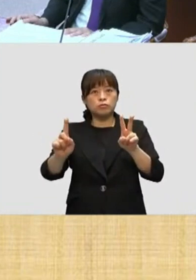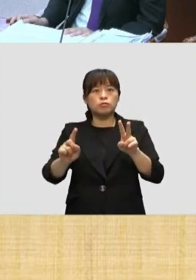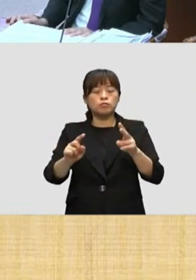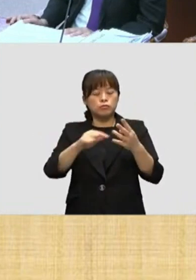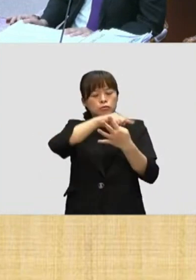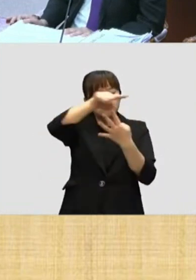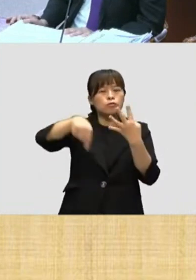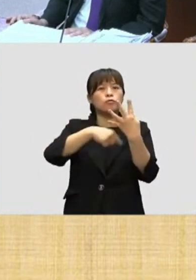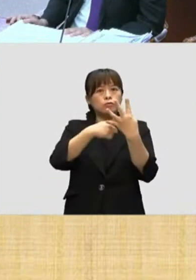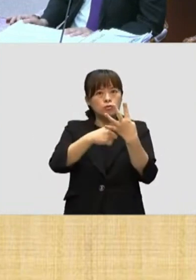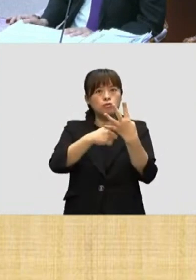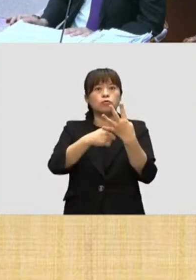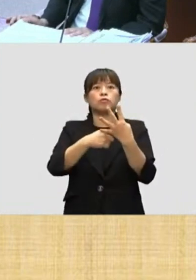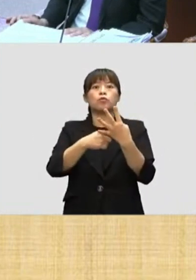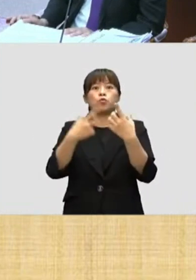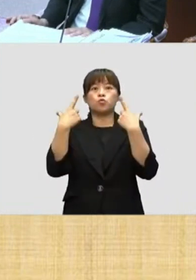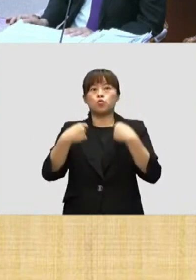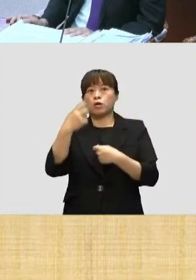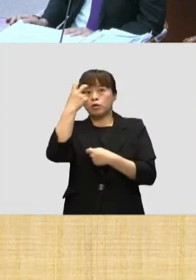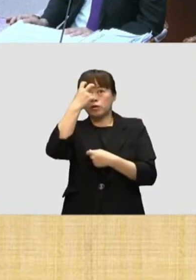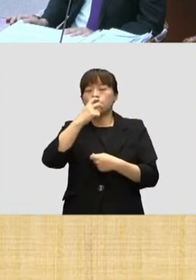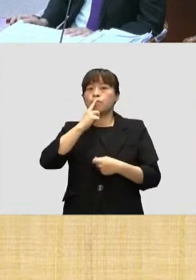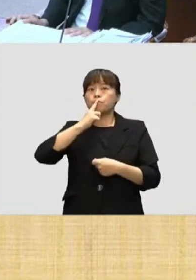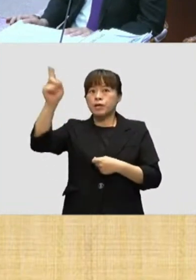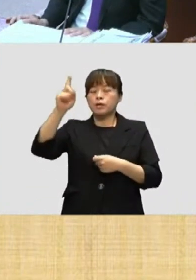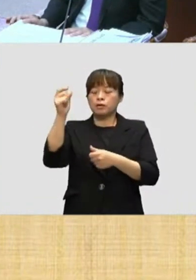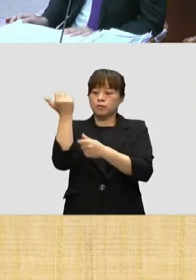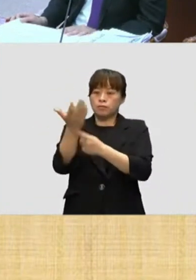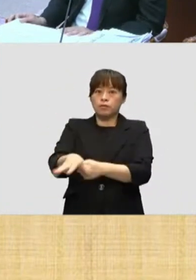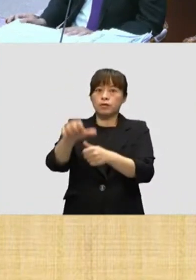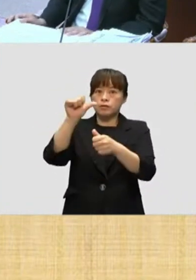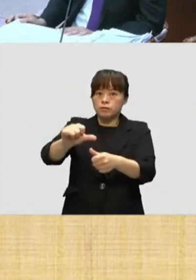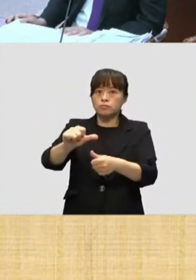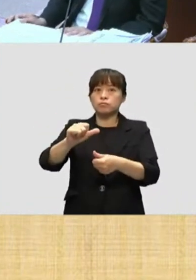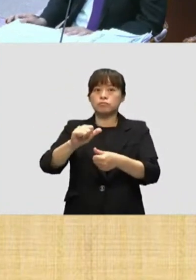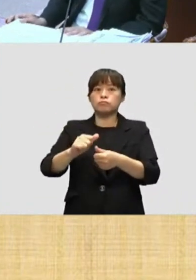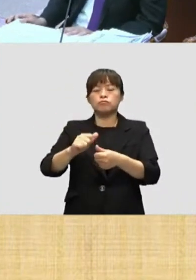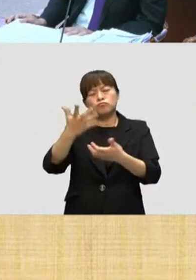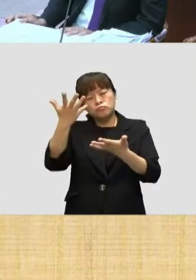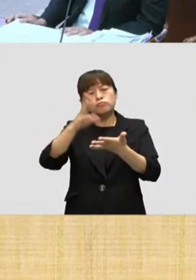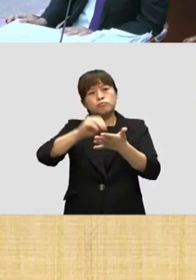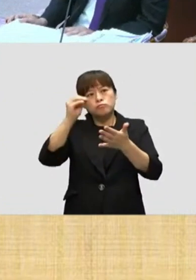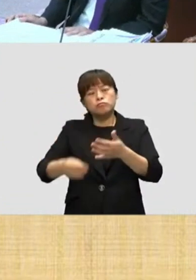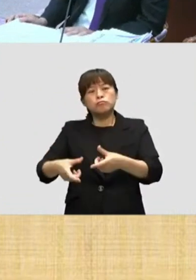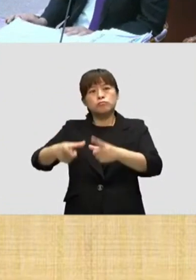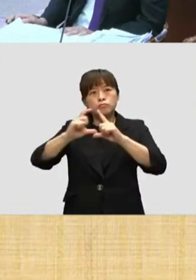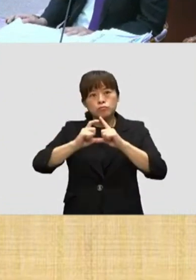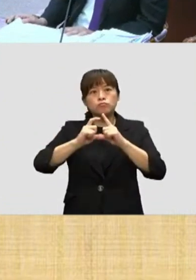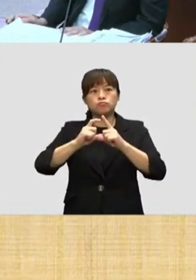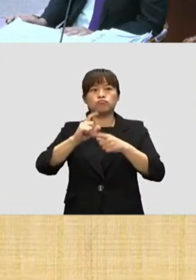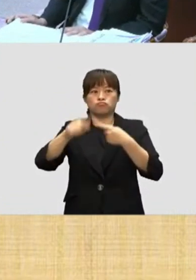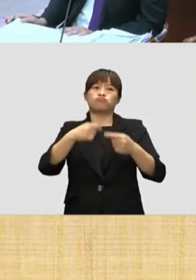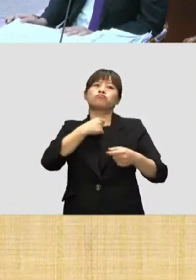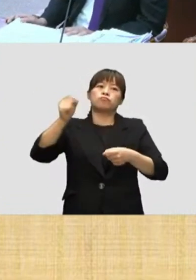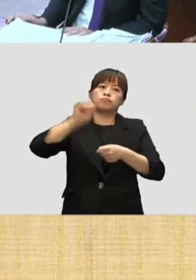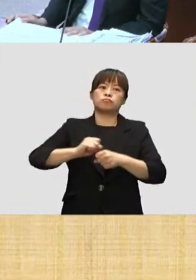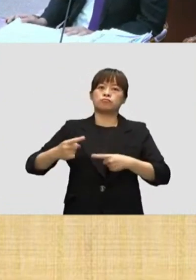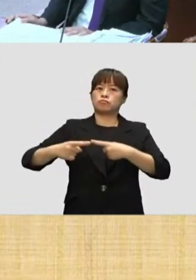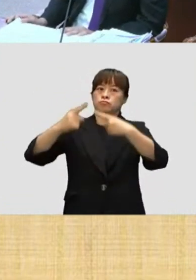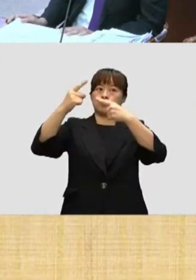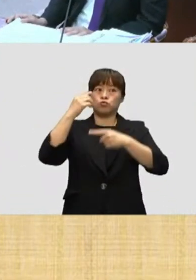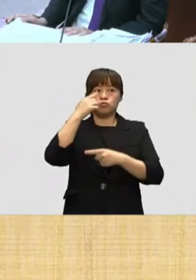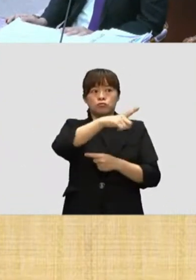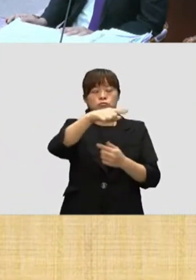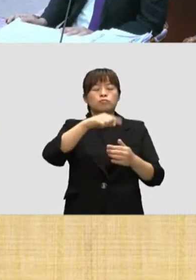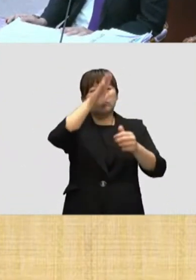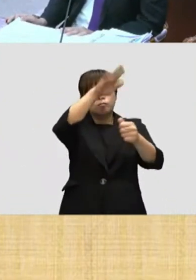款规定，原审宣告死刑案件除必须撤销发委者外，应行原始辩论，被告如未